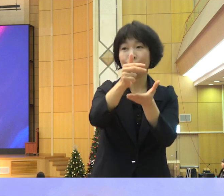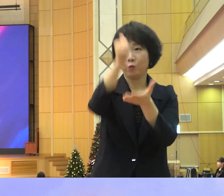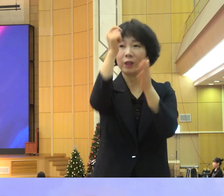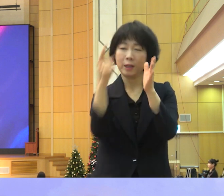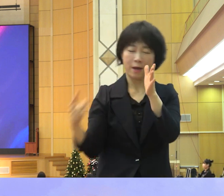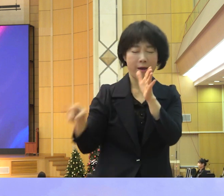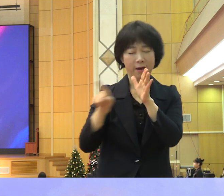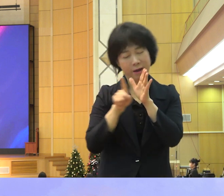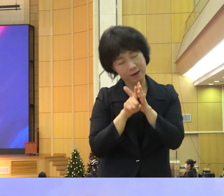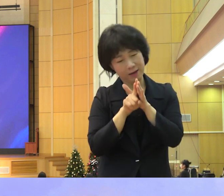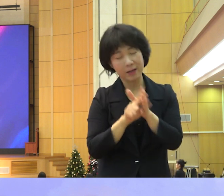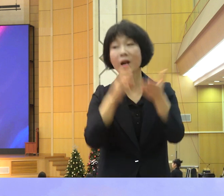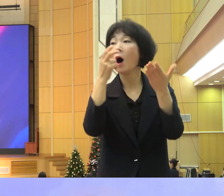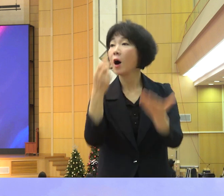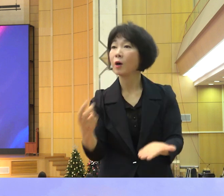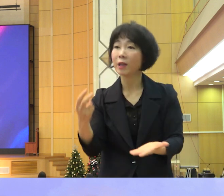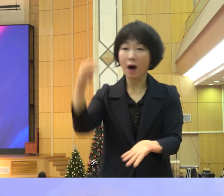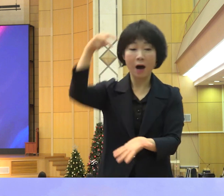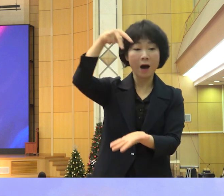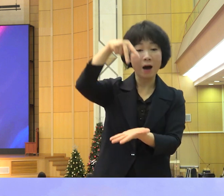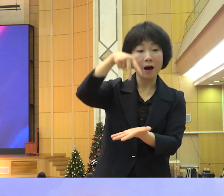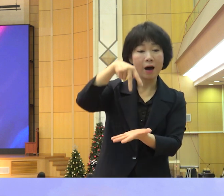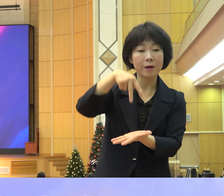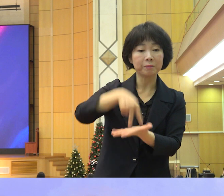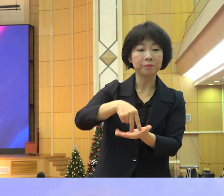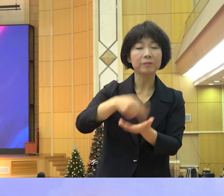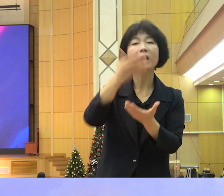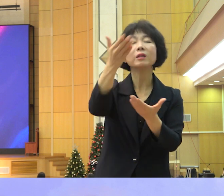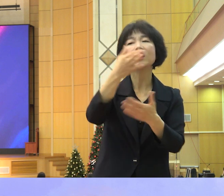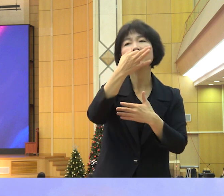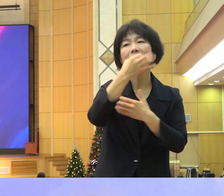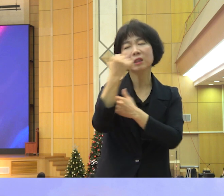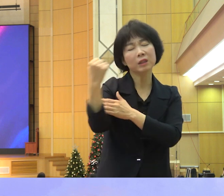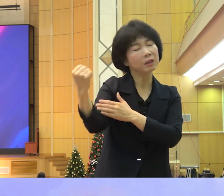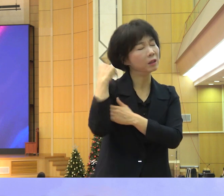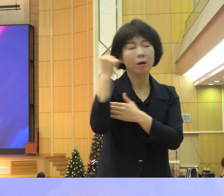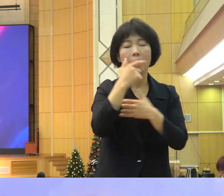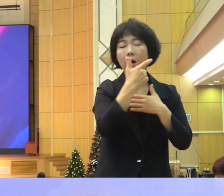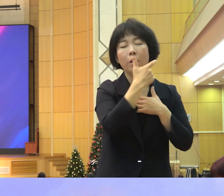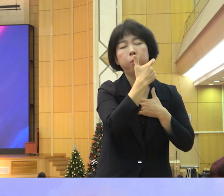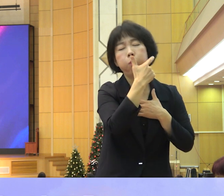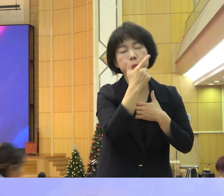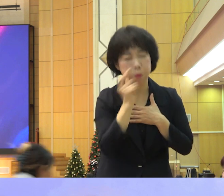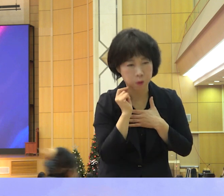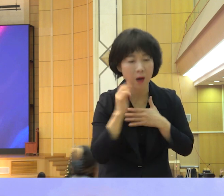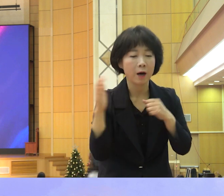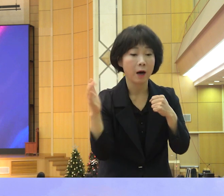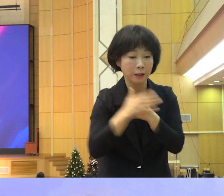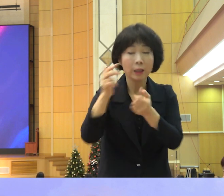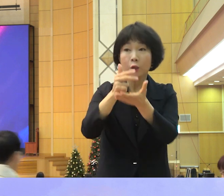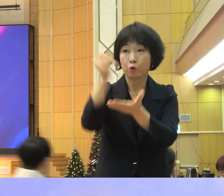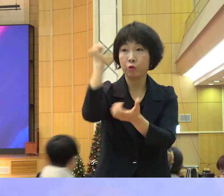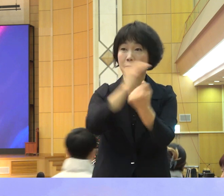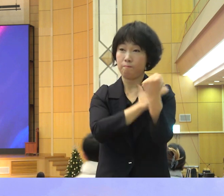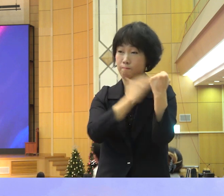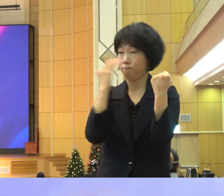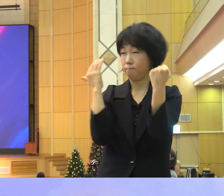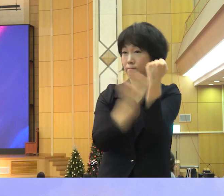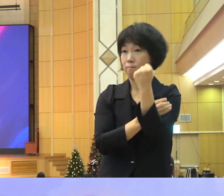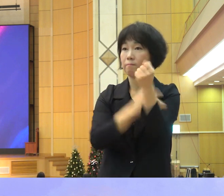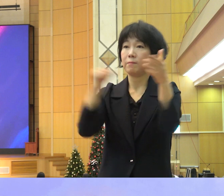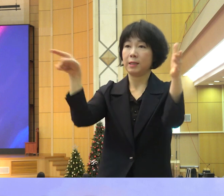군병들아, 주 위에 일어나 내 힘이 부족하니